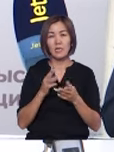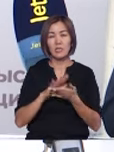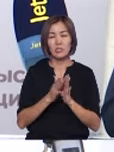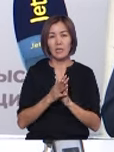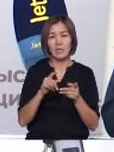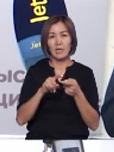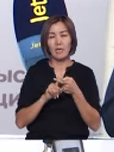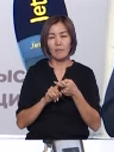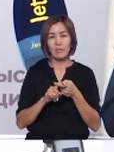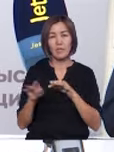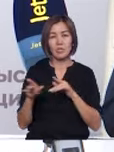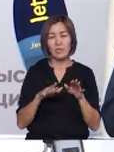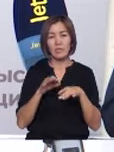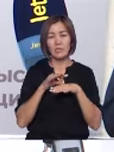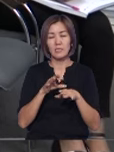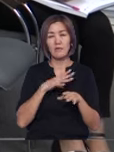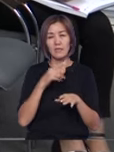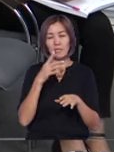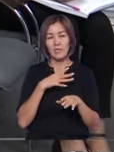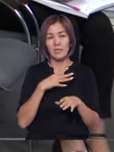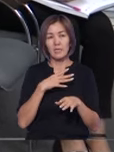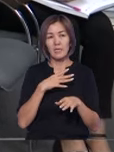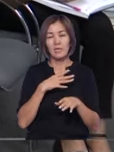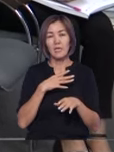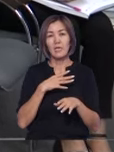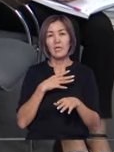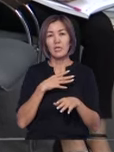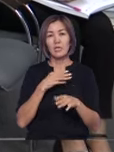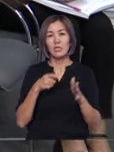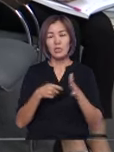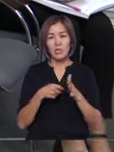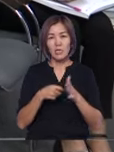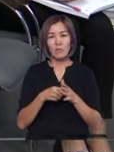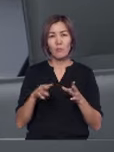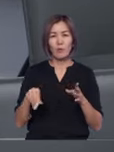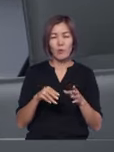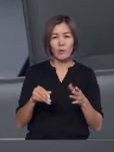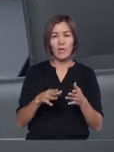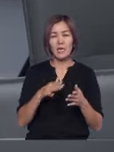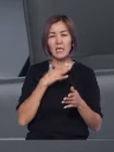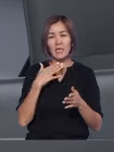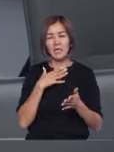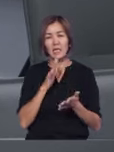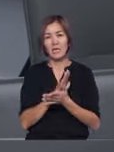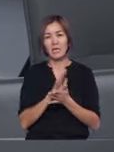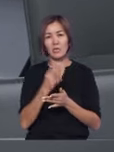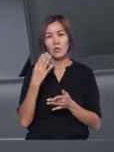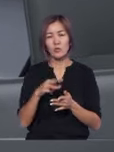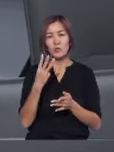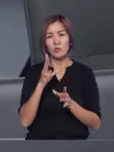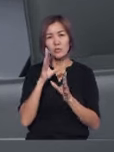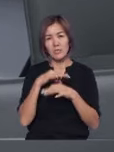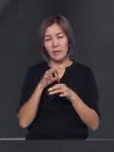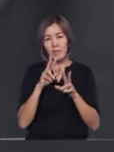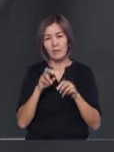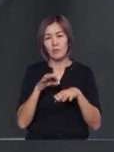қарсы шаралар жасалып жатқанын айтады. Сыртқы ортадан, яғни жем, топырақ, көң, ет қалдықтарынан 43 сынама алынып,